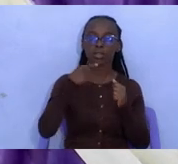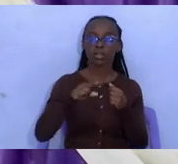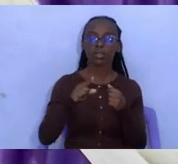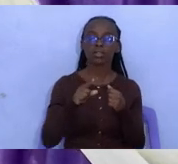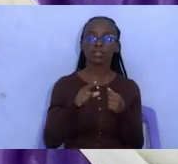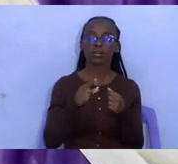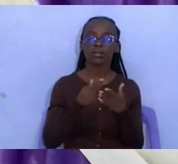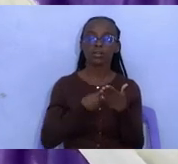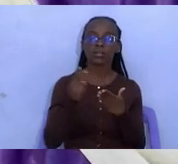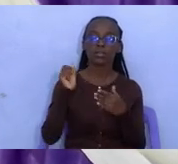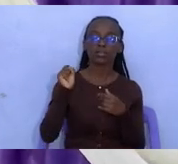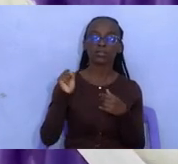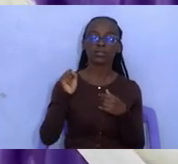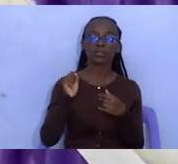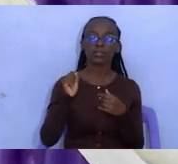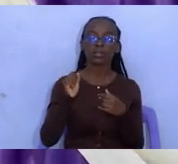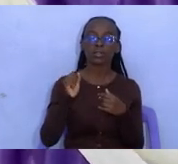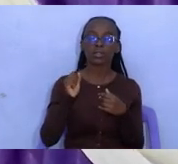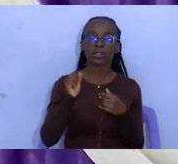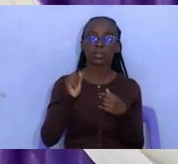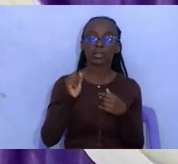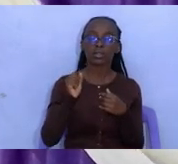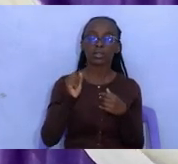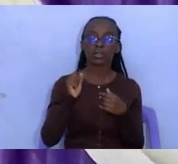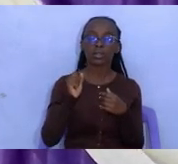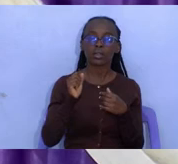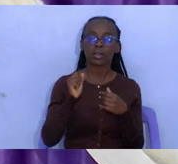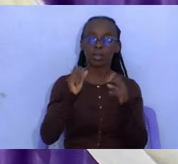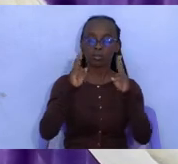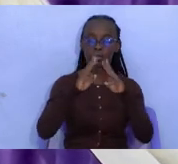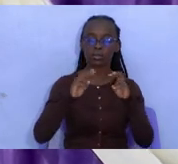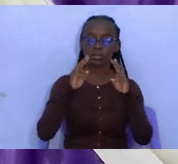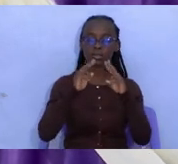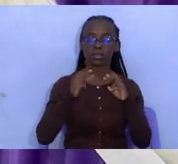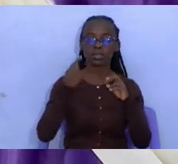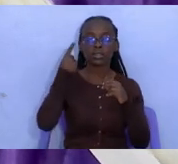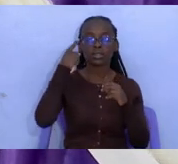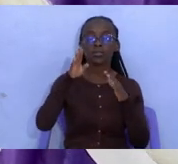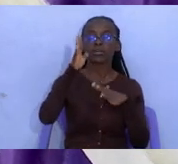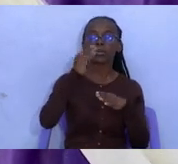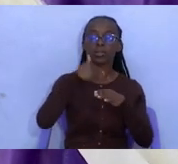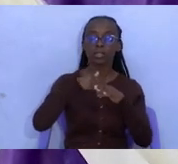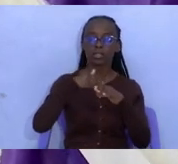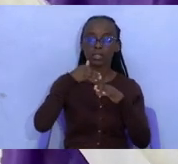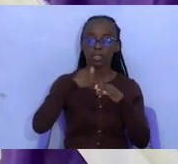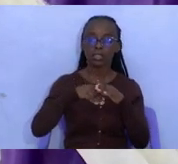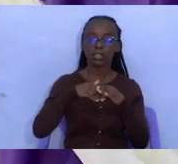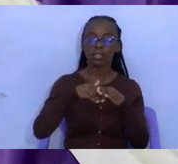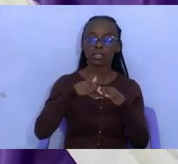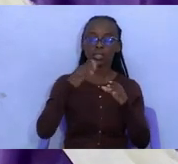uzito wa ujumbe wa leo, akajitia nia amtafute Mungu katika siku za